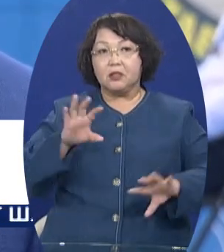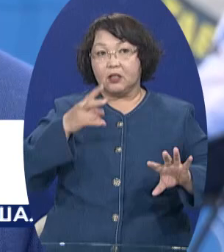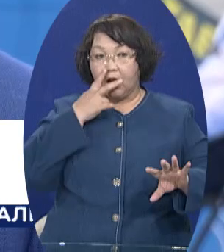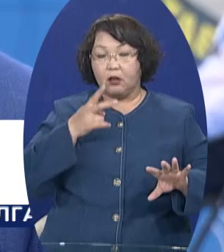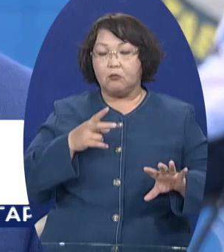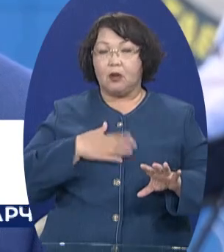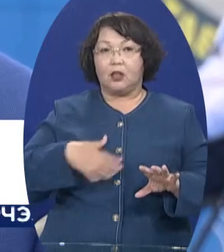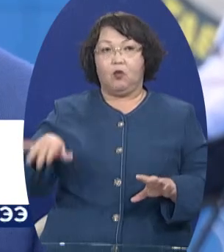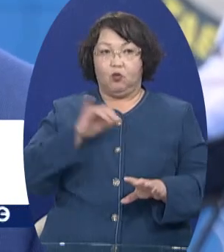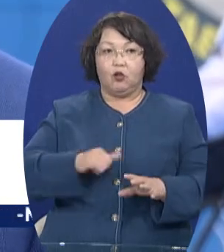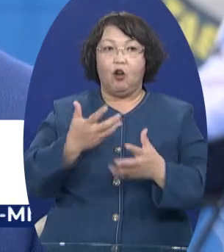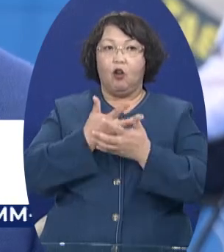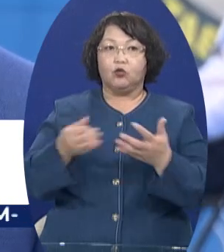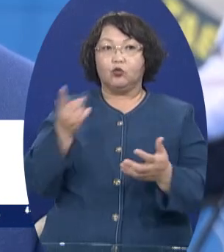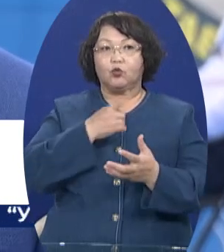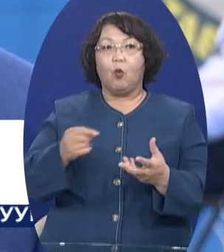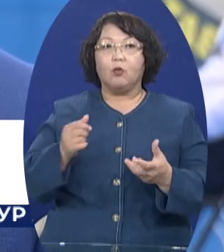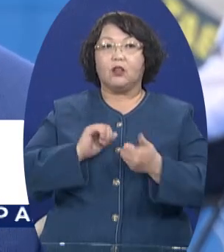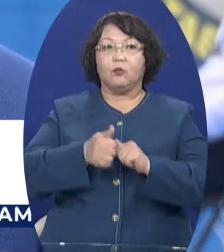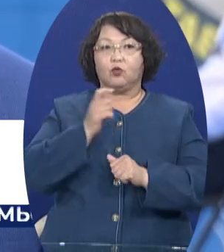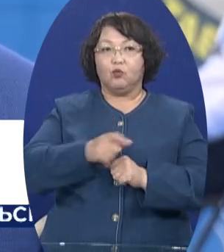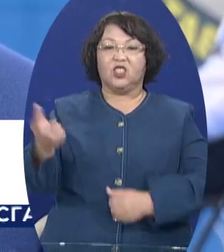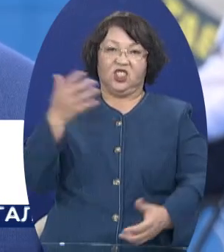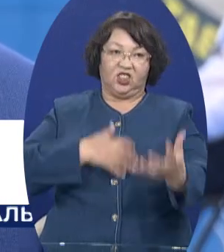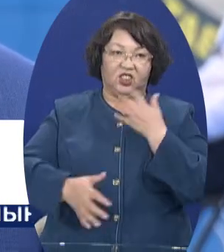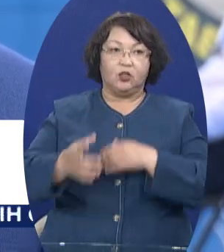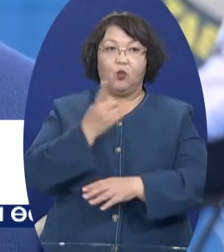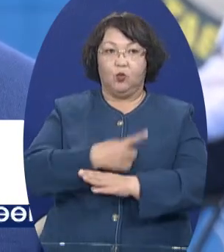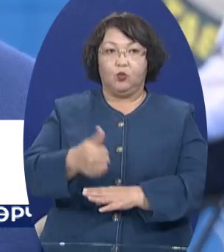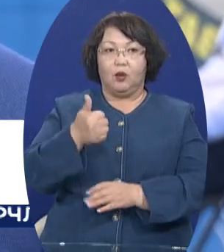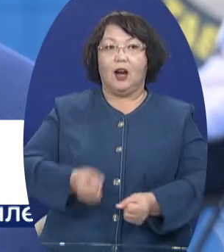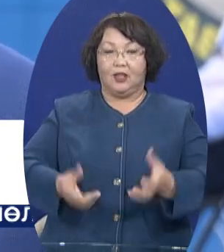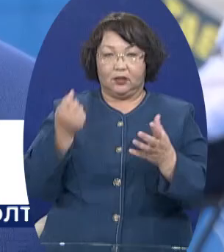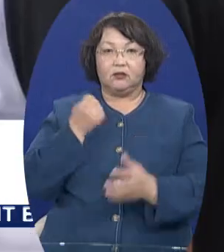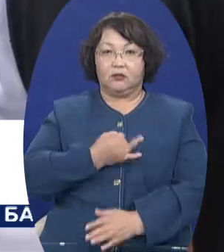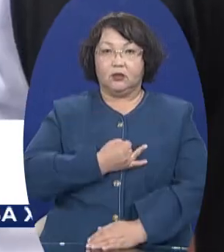орны олон зуун тамирчид ирсэн учраас бодиттой үр дүн гарна гэдэгт итгэлтэй байна.